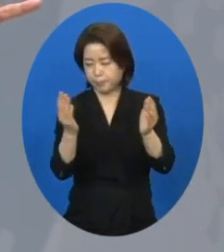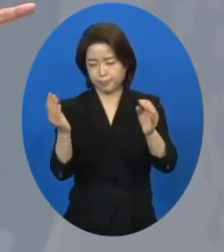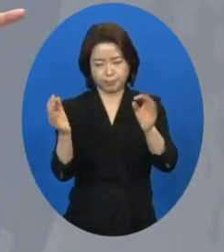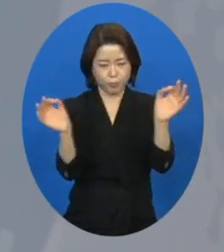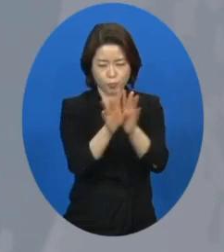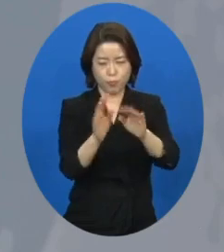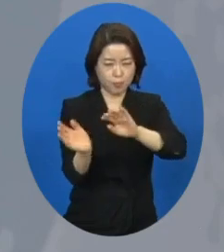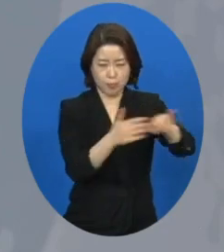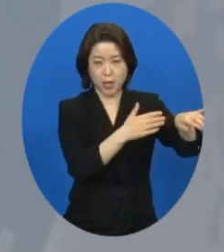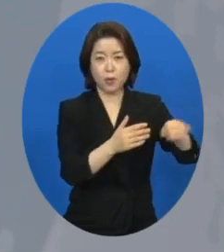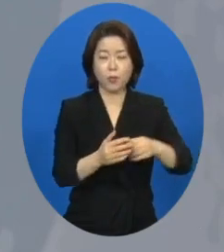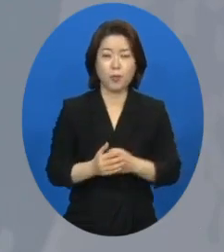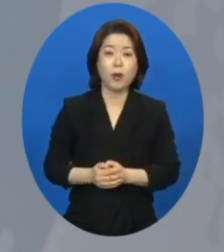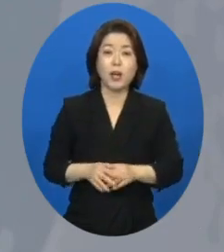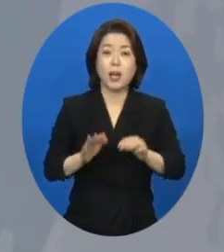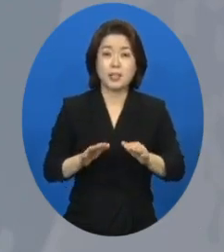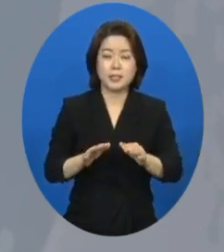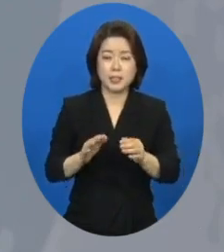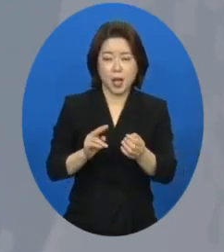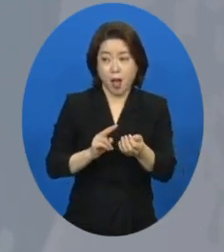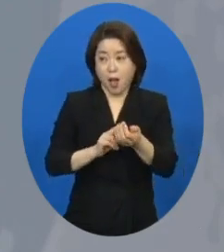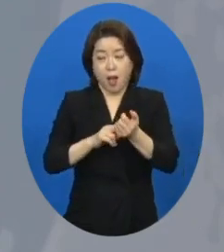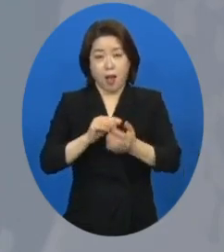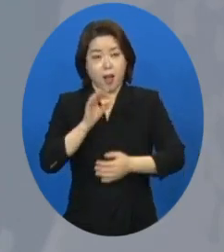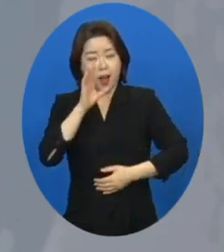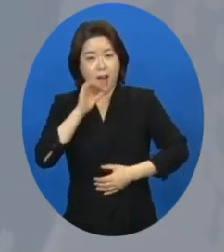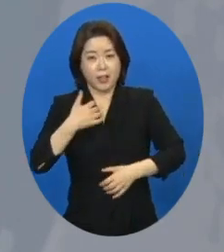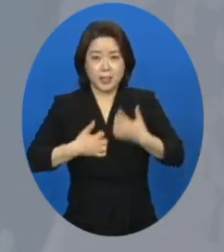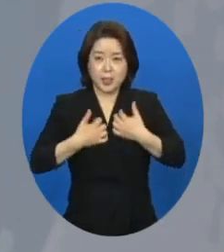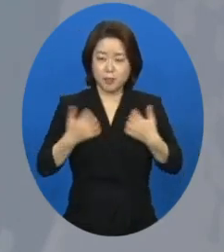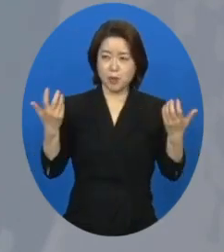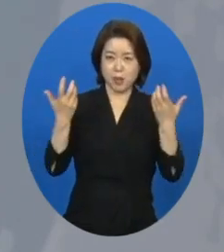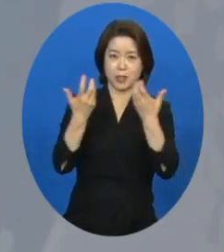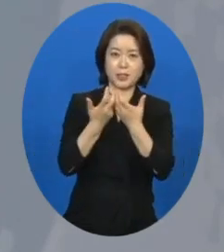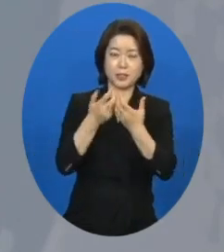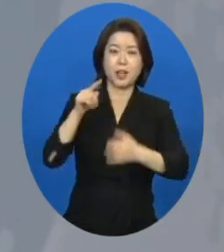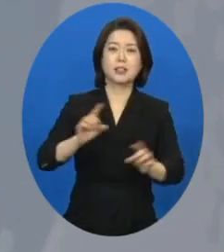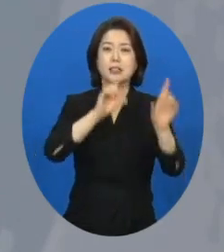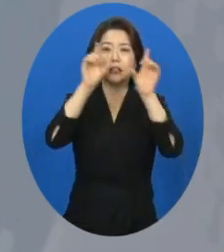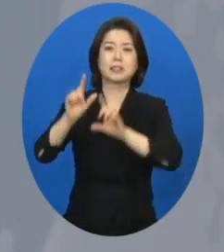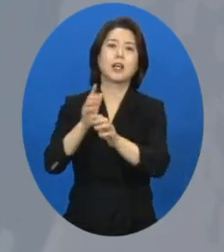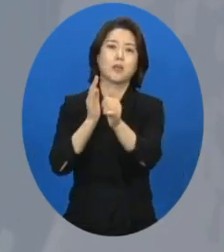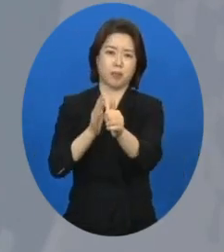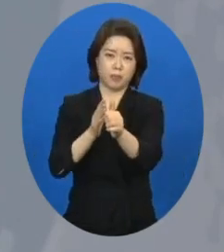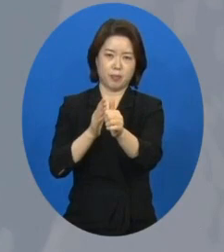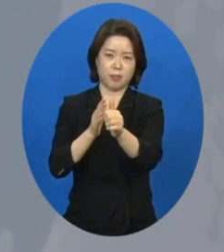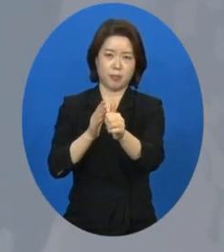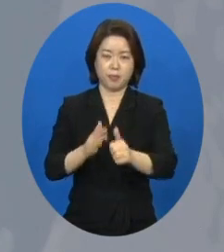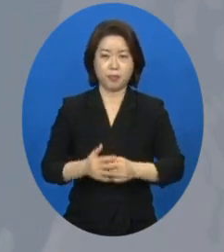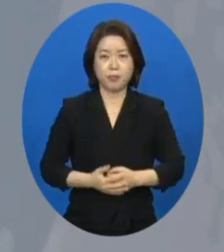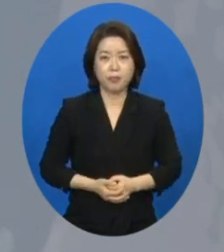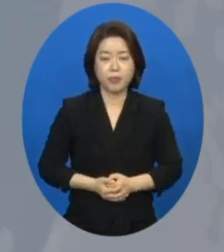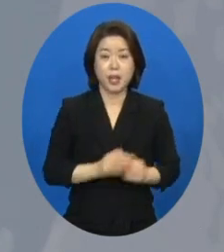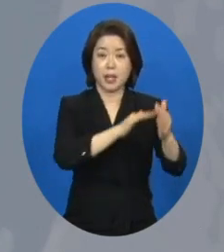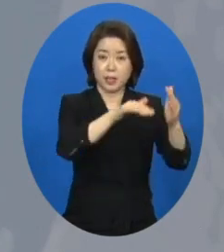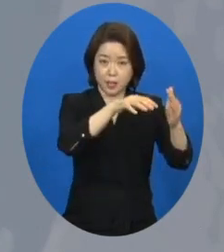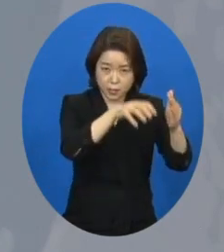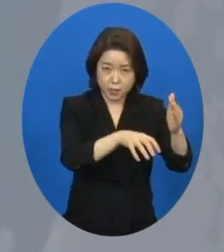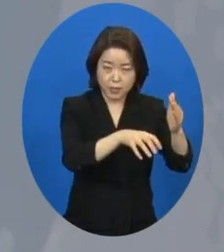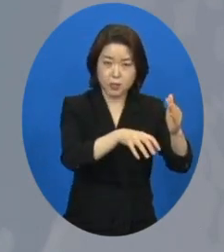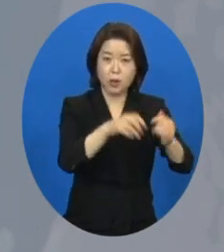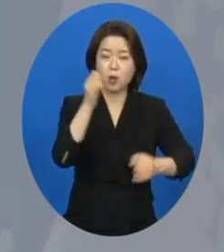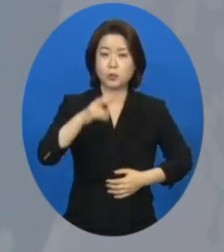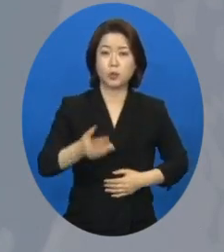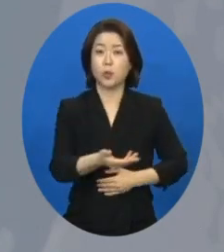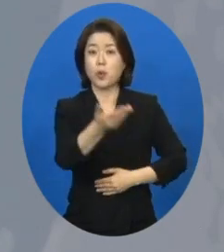되고 그리고 감출 수 없는 기쁨이 넘치는 그 삶을 사시란 말입니다. 가정에서